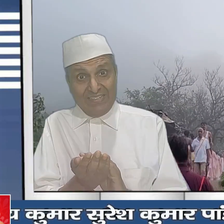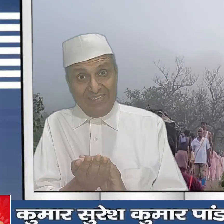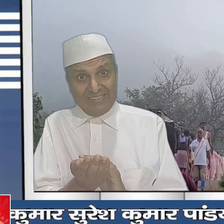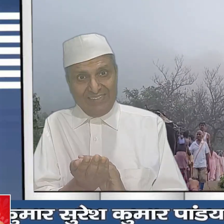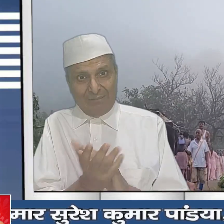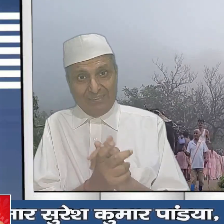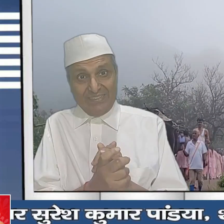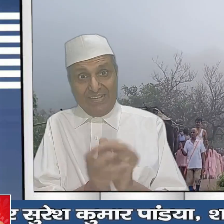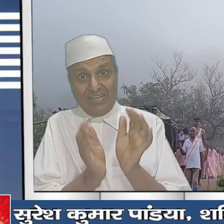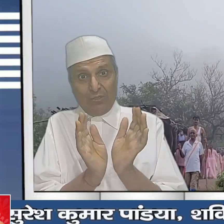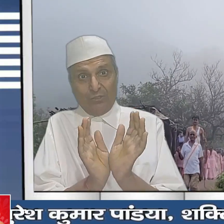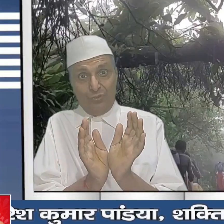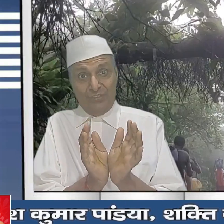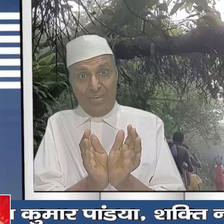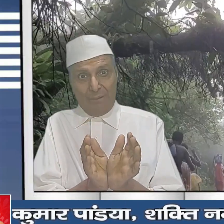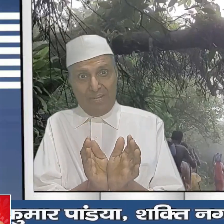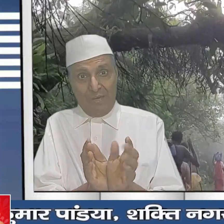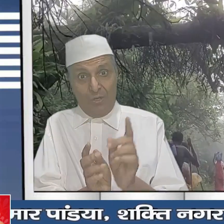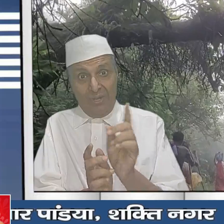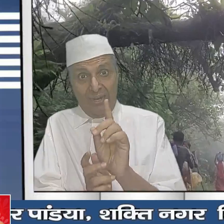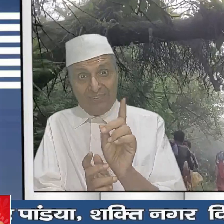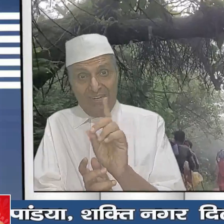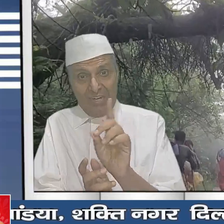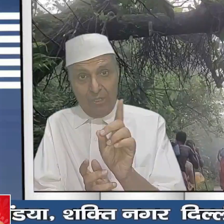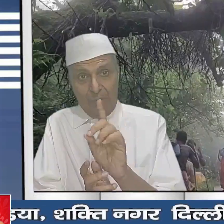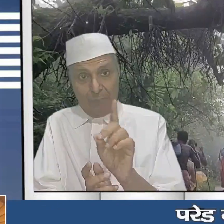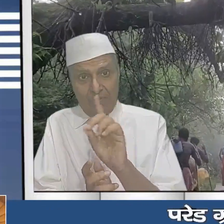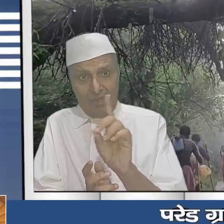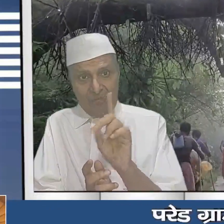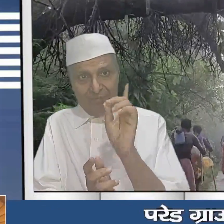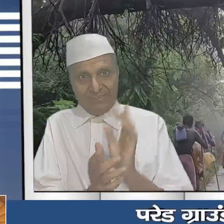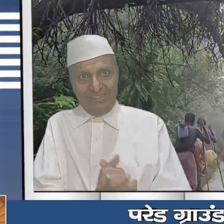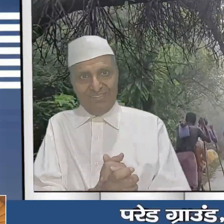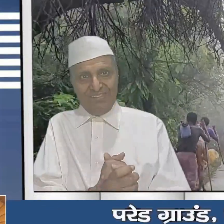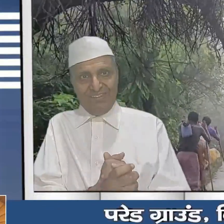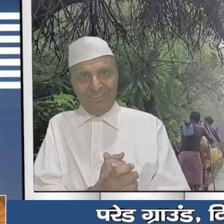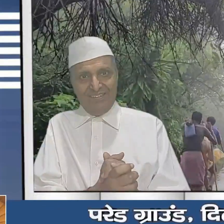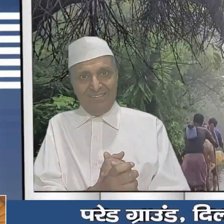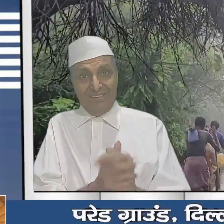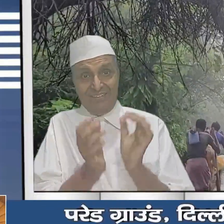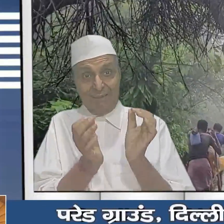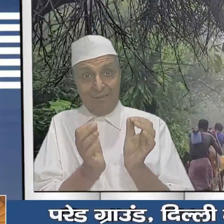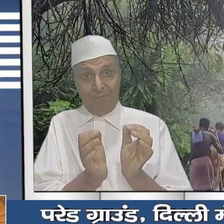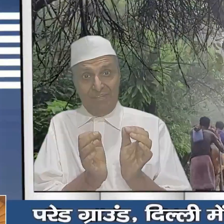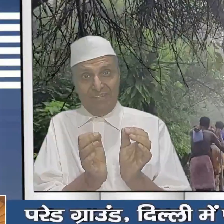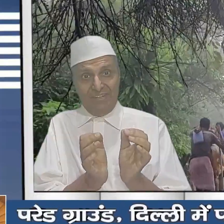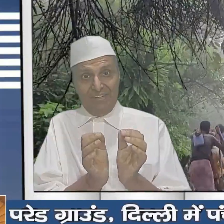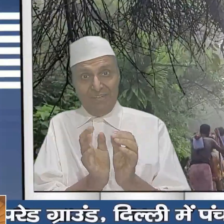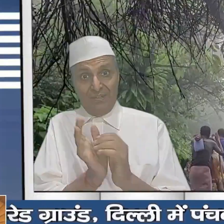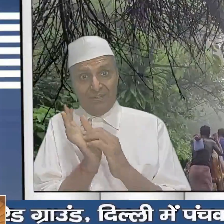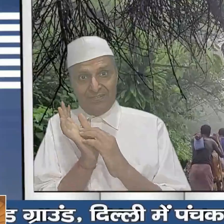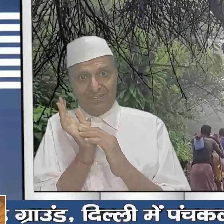के लिए याचना मत कीजिएगा। कोई सुविधाएं पकड़ा रहा हो ऐसा लॉलीपॉप कभी मत लीजिएगा। यह हम नहीं